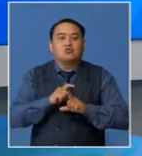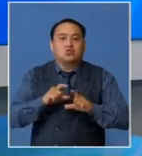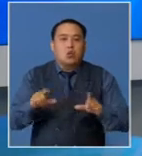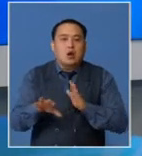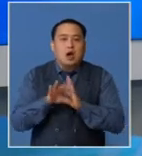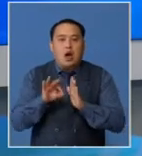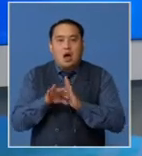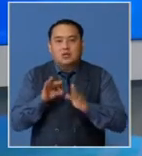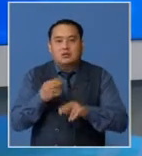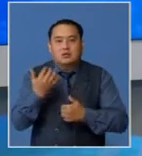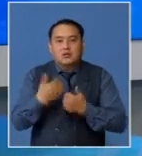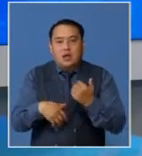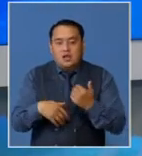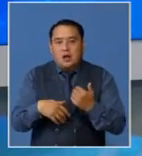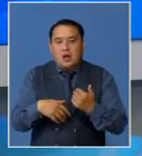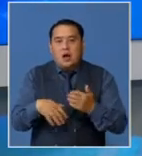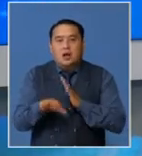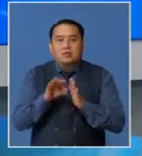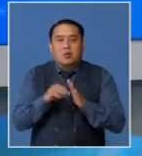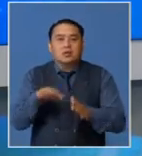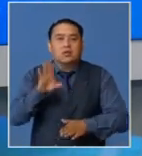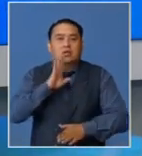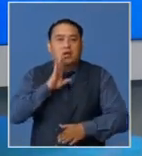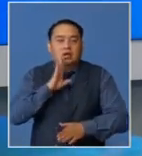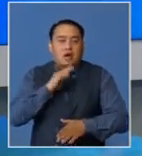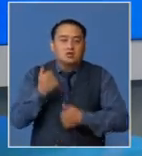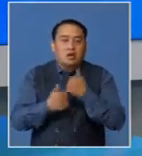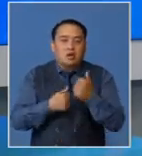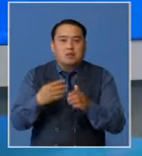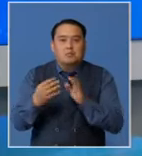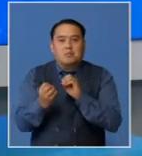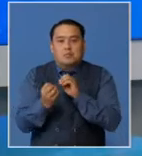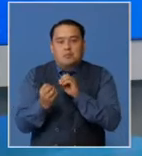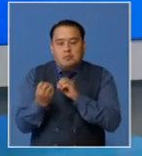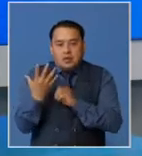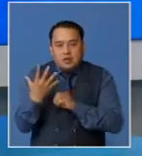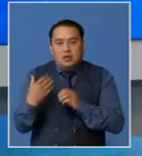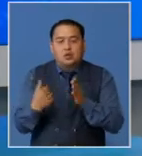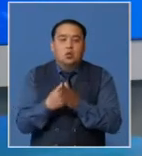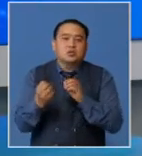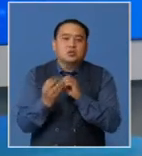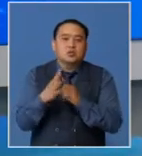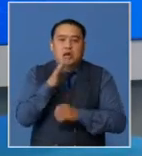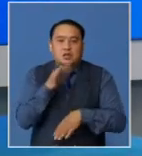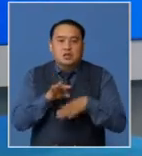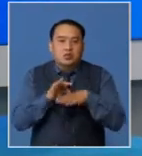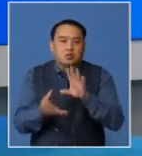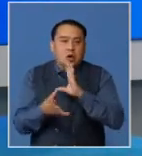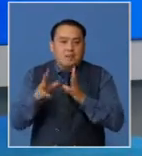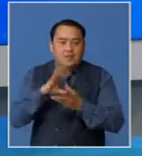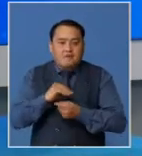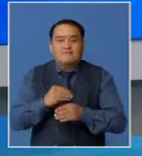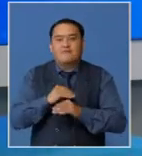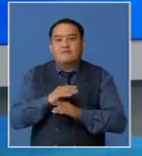Республики Казахстан среди школьников. Отбор на эти ответственные состязания девочки от 5 до 14 лет прошли по